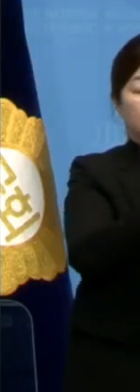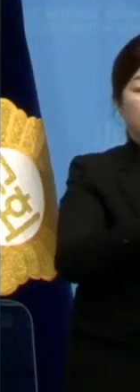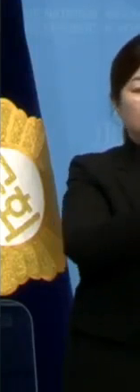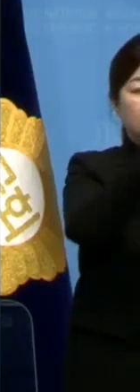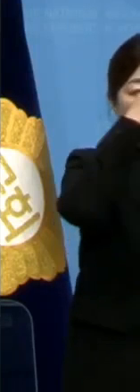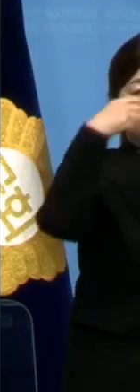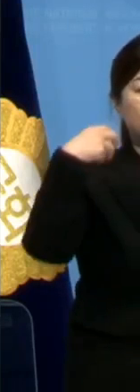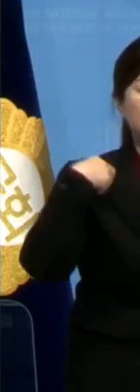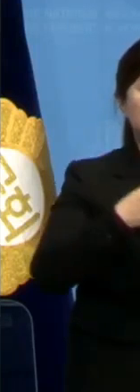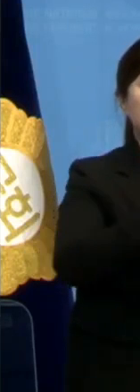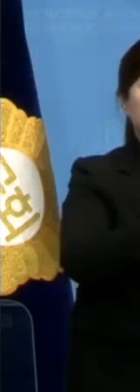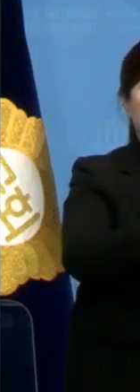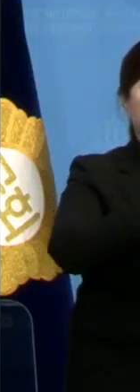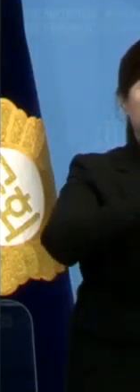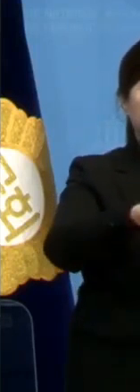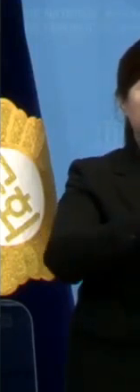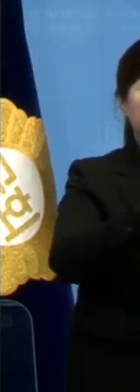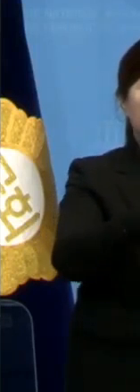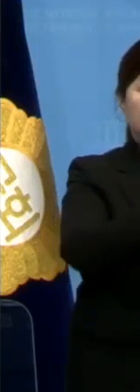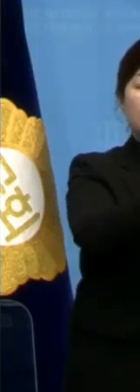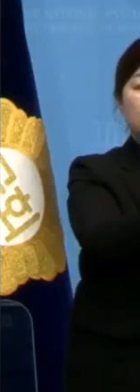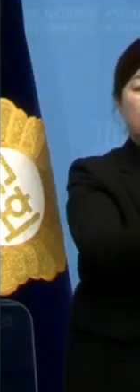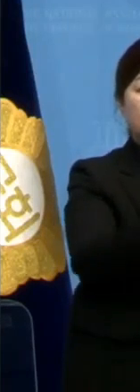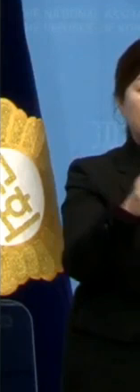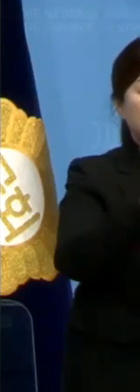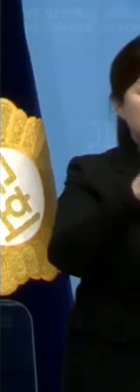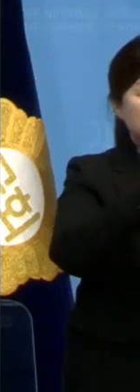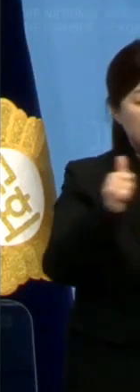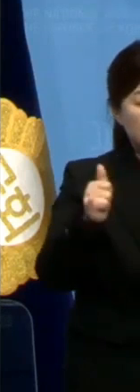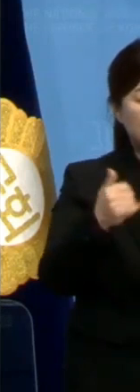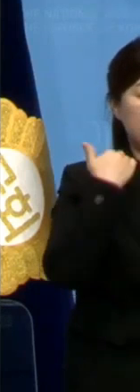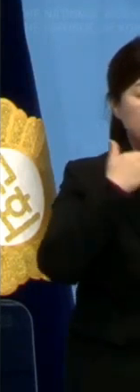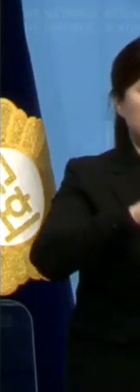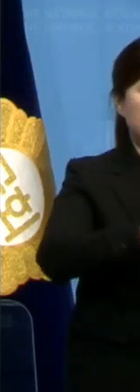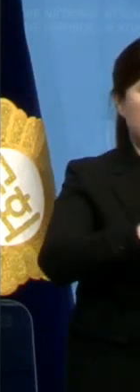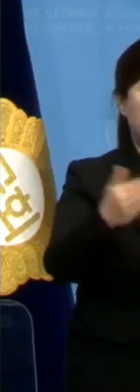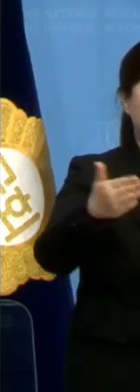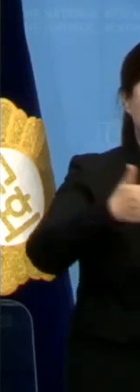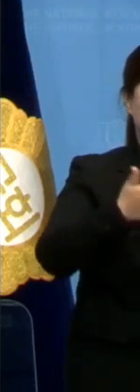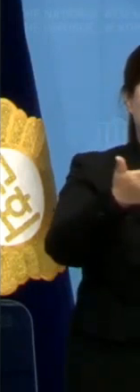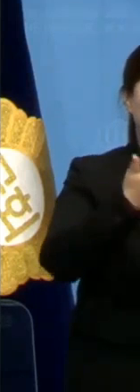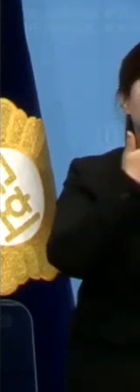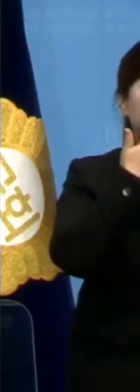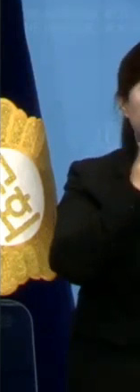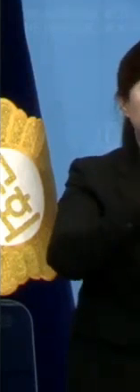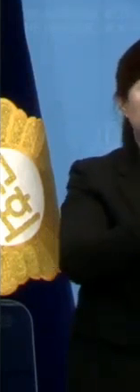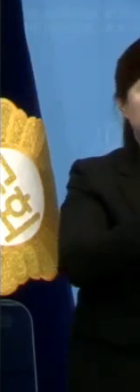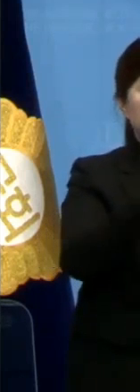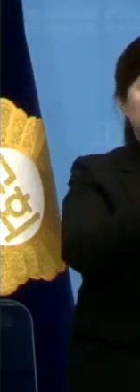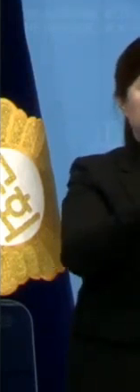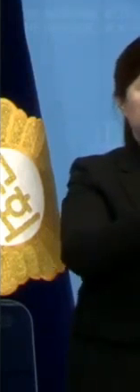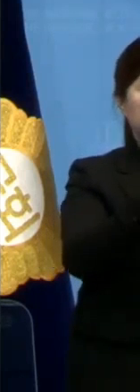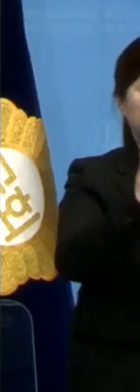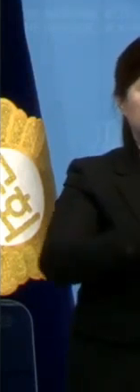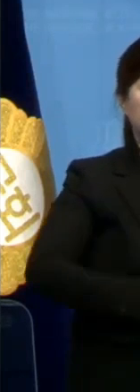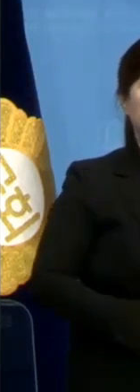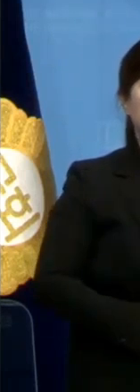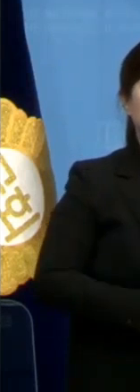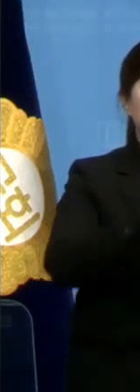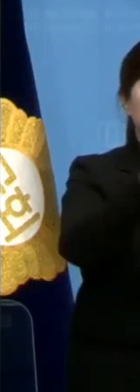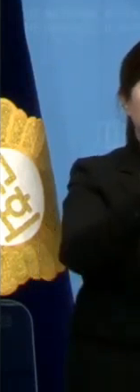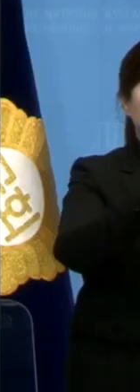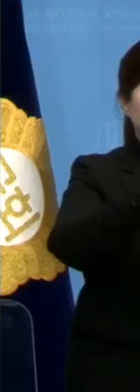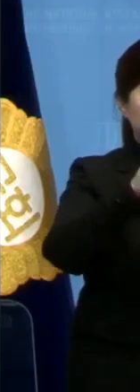정부 정책으로 영업을 중단하게 된 경우 인건비와 임대료 등을 보상받을 수 있도록 하는 상품입니다.